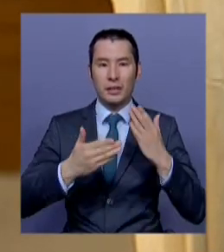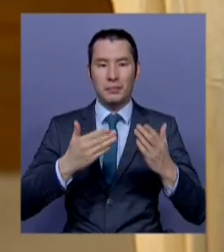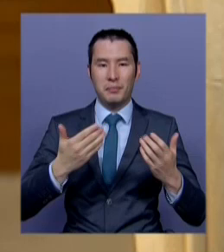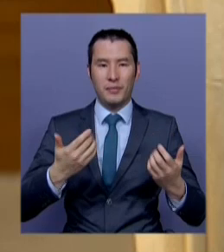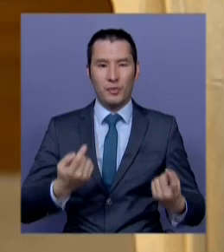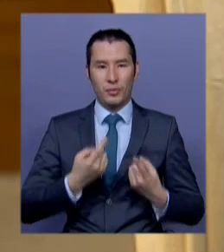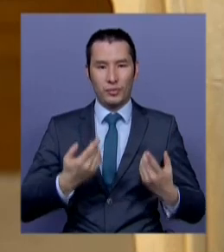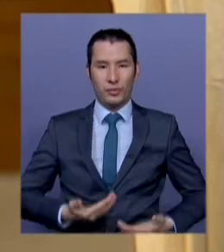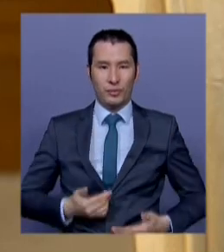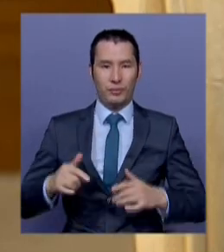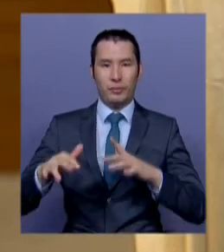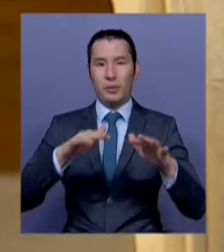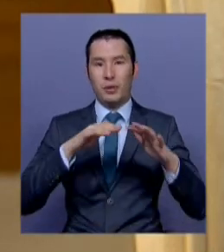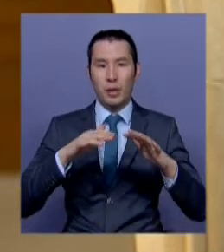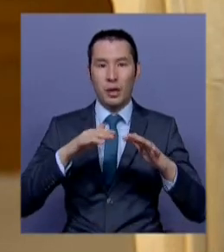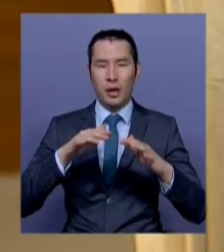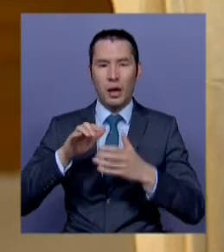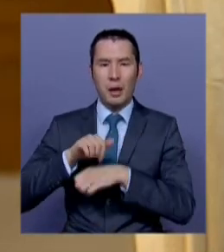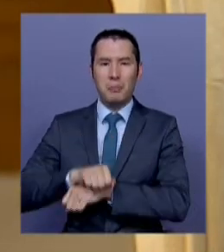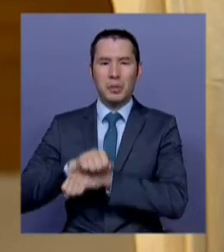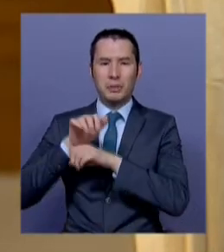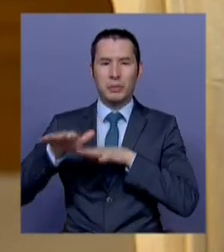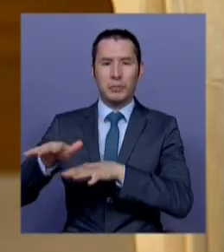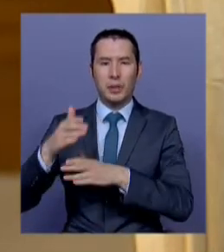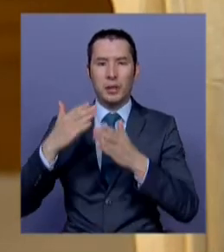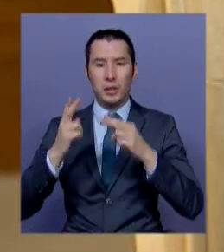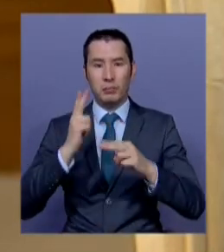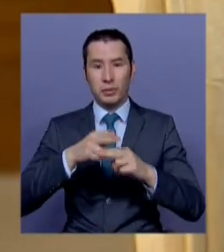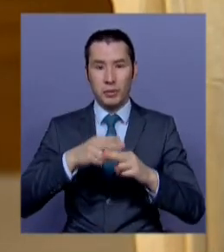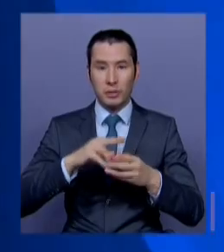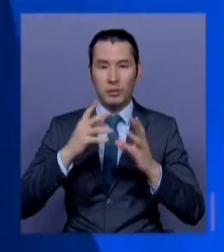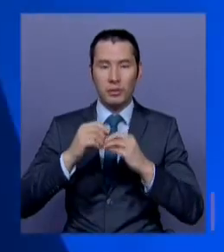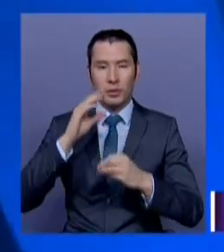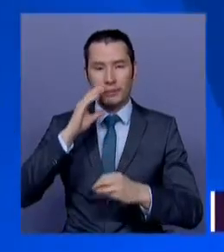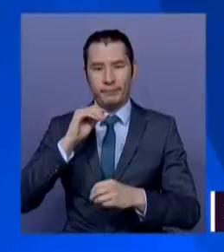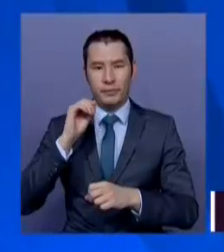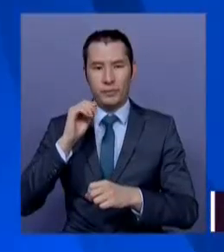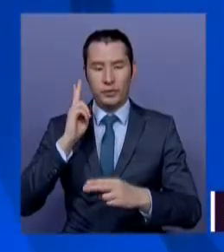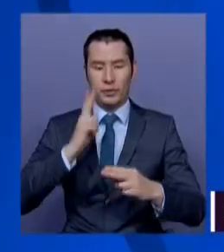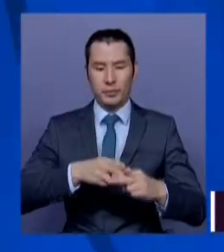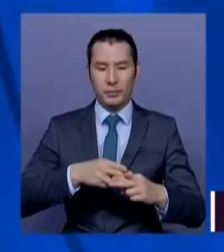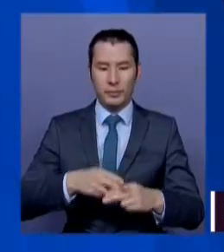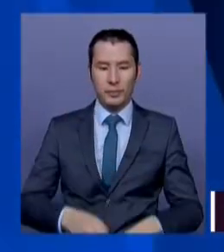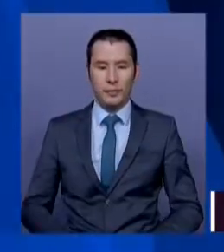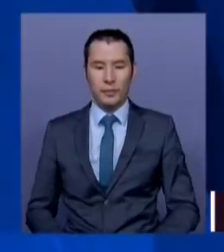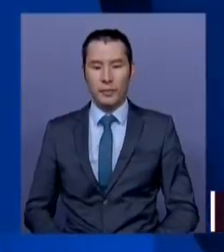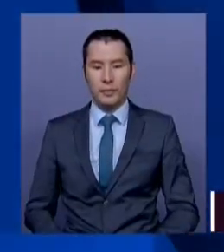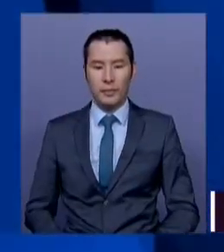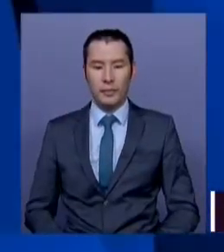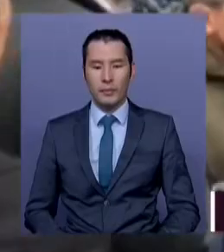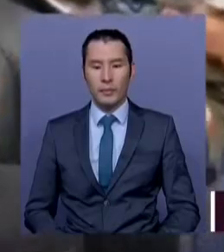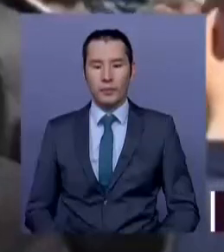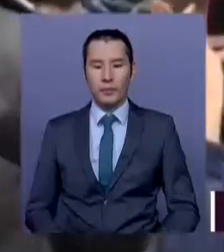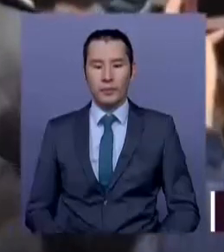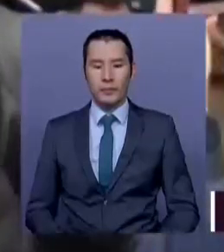сияқты бейбіт жиналысты өткізуден бас тарту негізін алып тастау ұсынылады. Мұндай кедергілерді билік арнайы орынды белгілеу